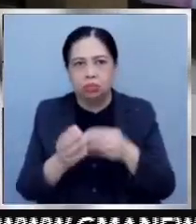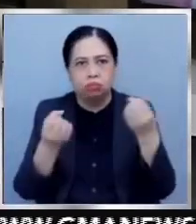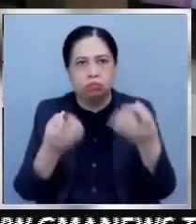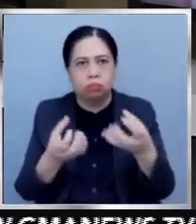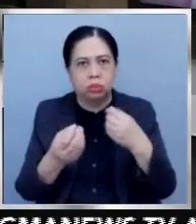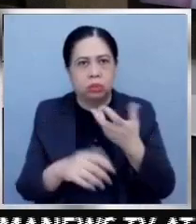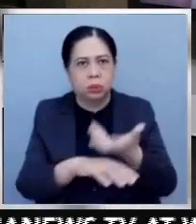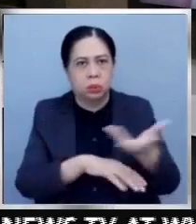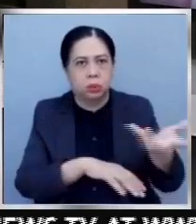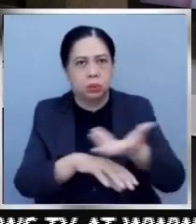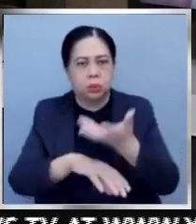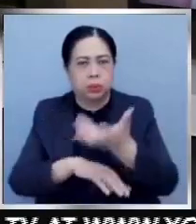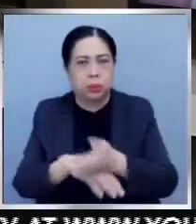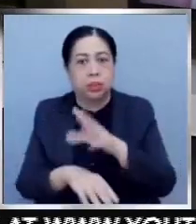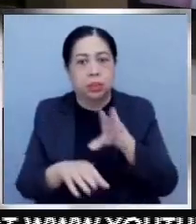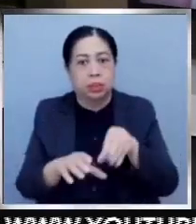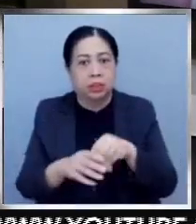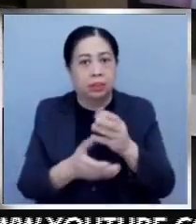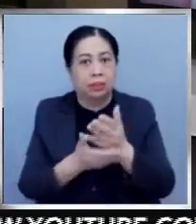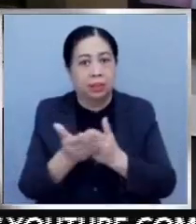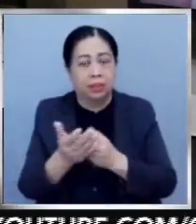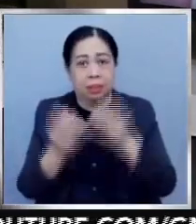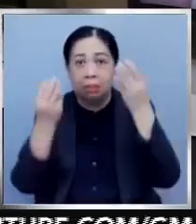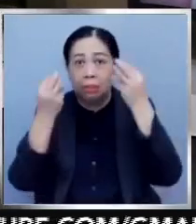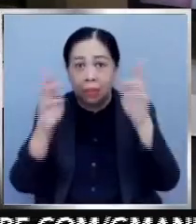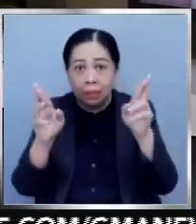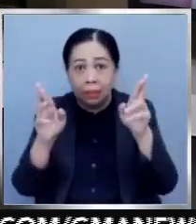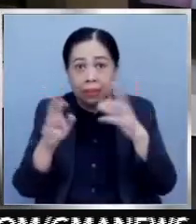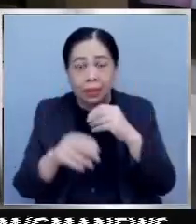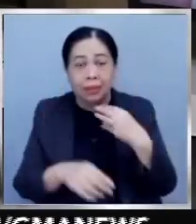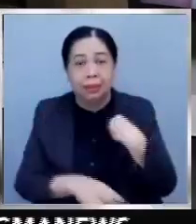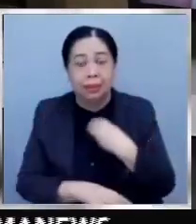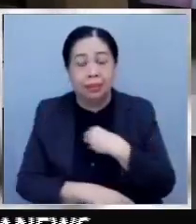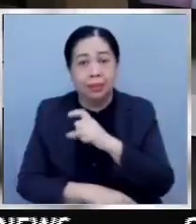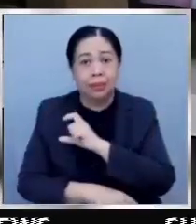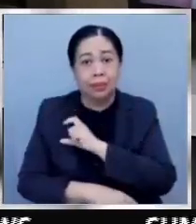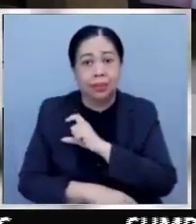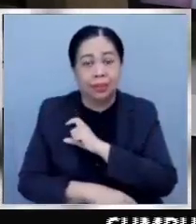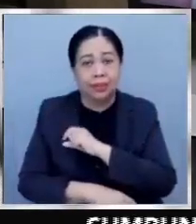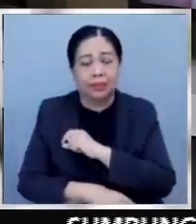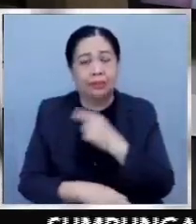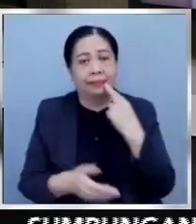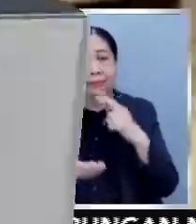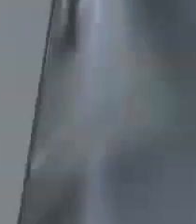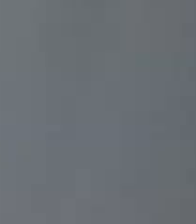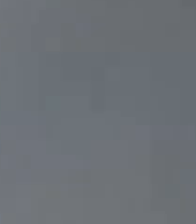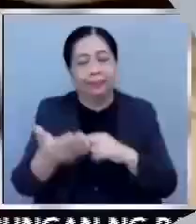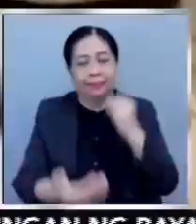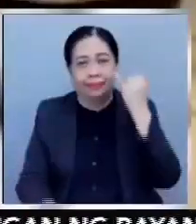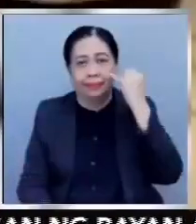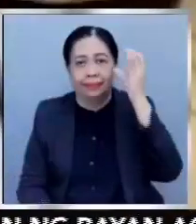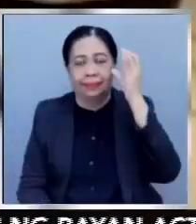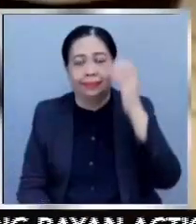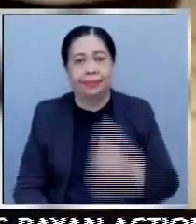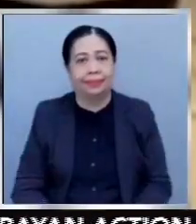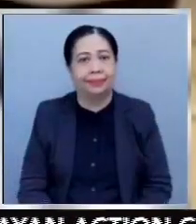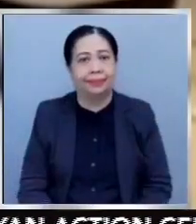biktima, kabilang ang ilang alkalde at miyembro ng pulisya. Nakatutok si John Consulta.